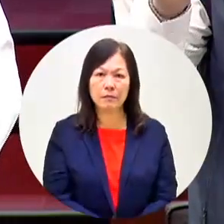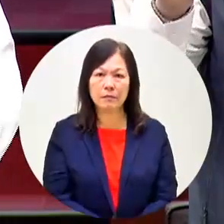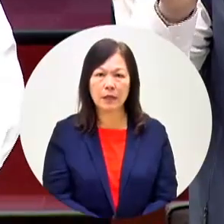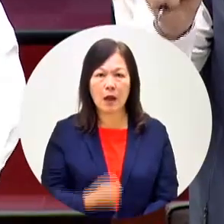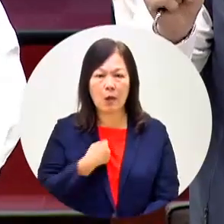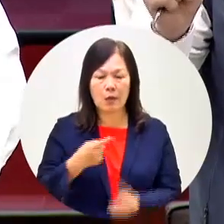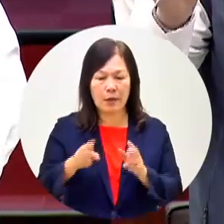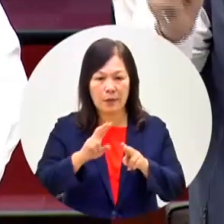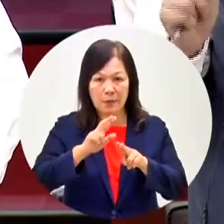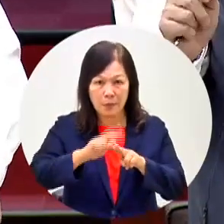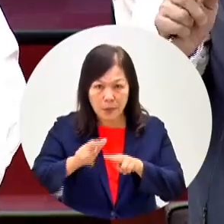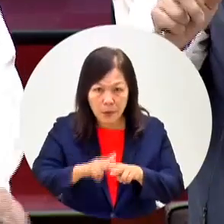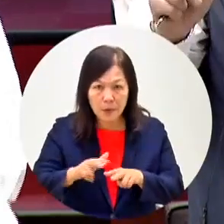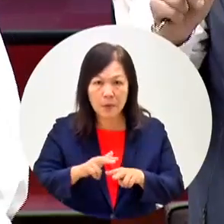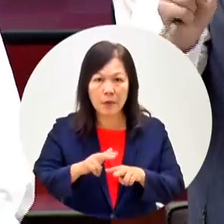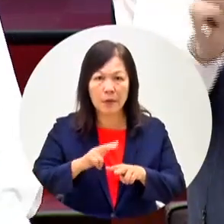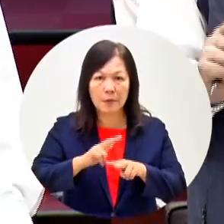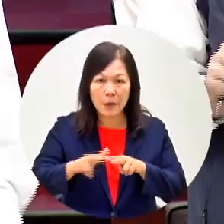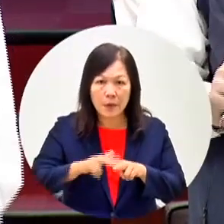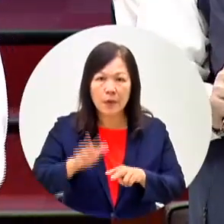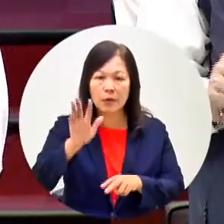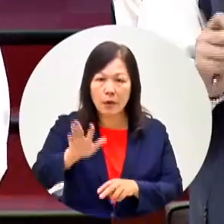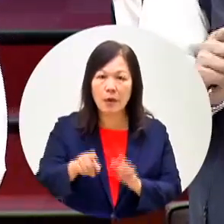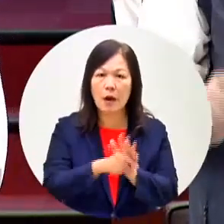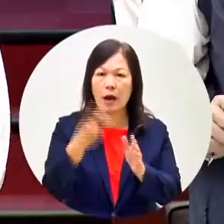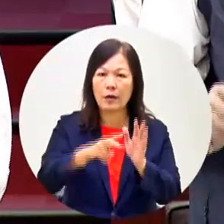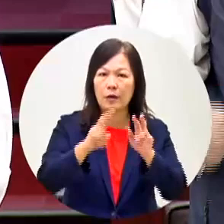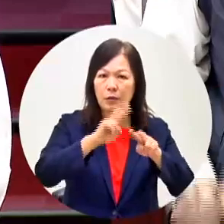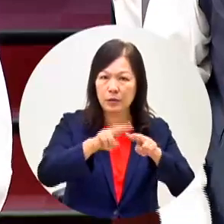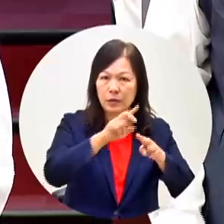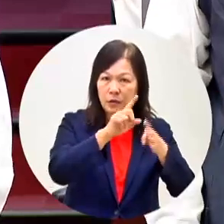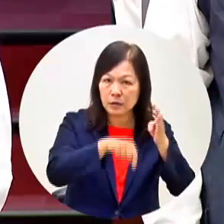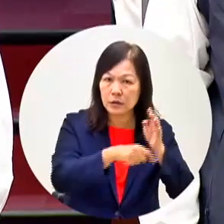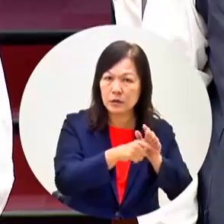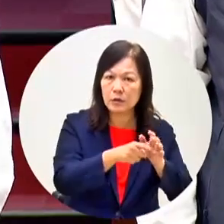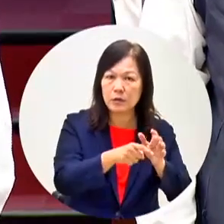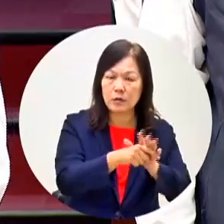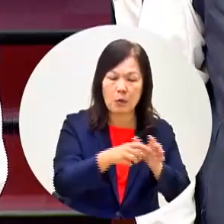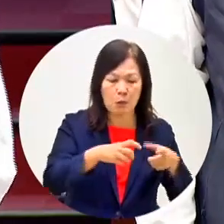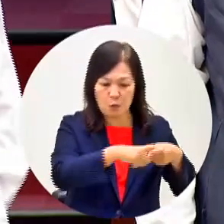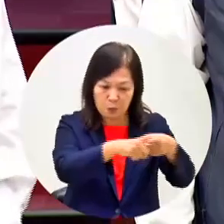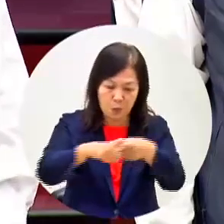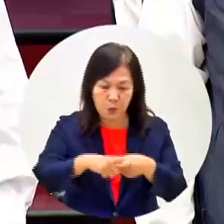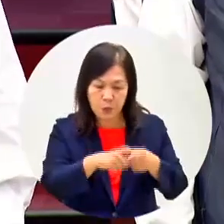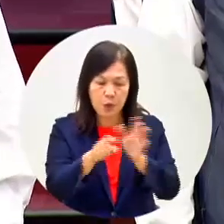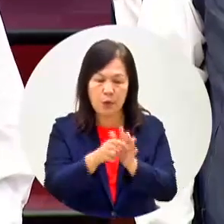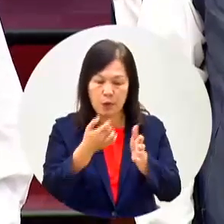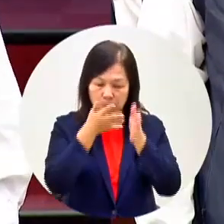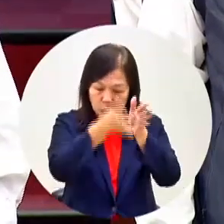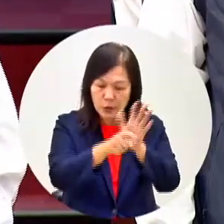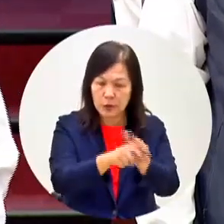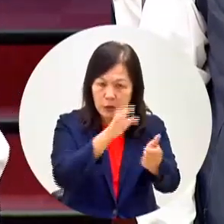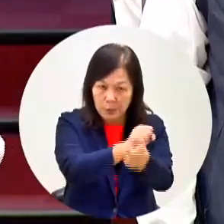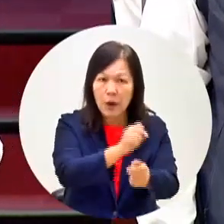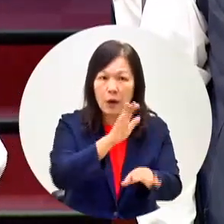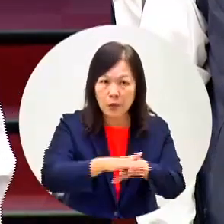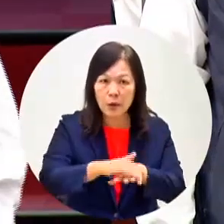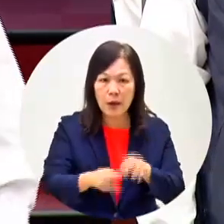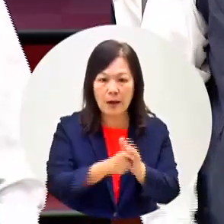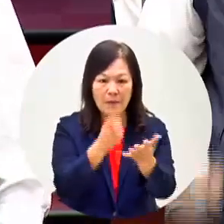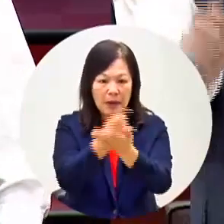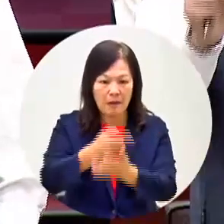用到刑事局的咱打，我们都结合起来，全力在查缉。 迄拢唔敢抓啦，迄拢唔敢